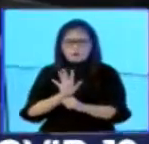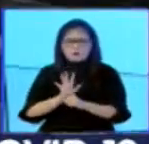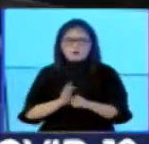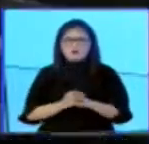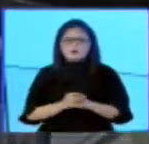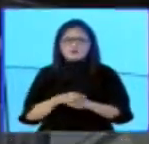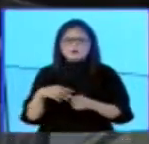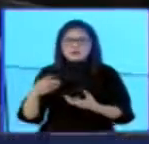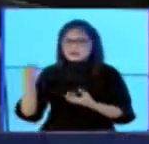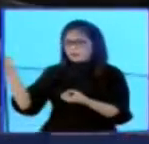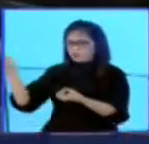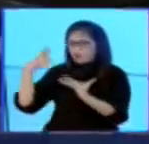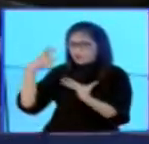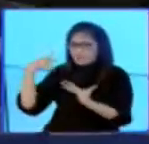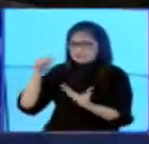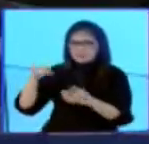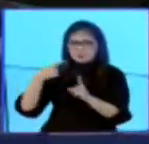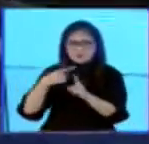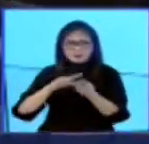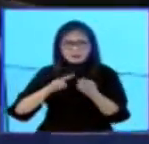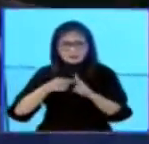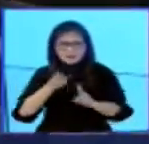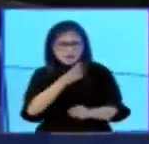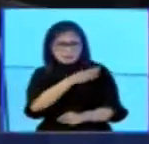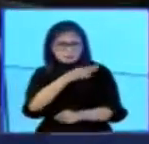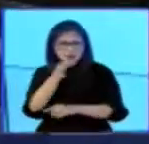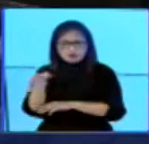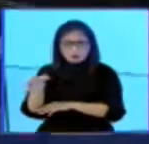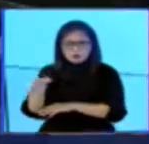dari kawan-kawan kabupaten kota